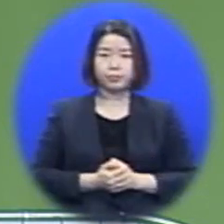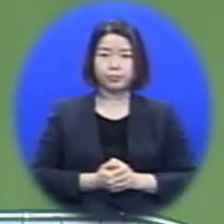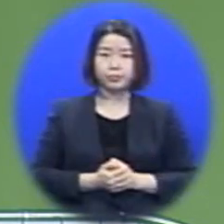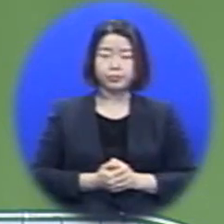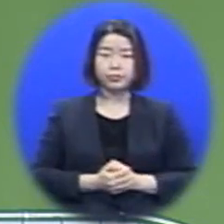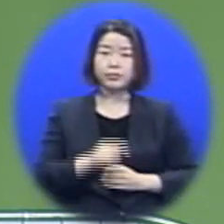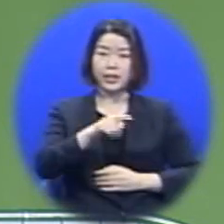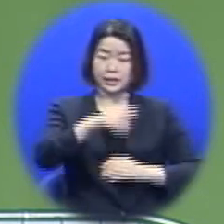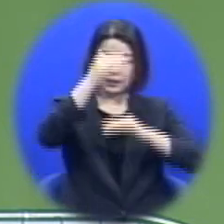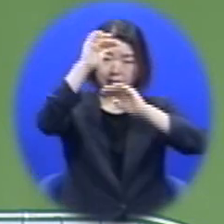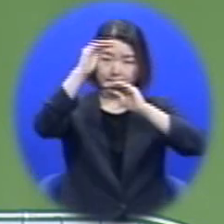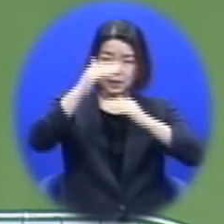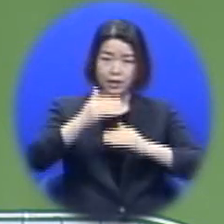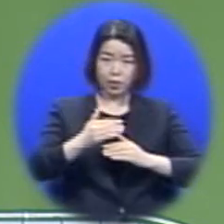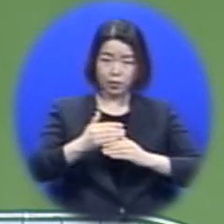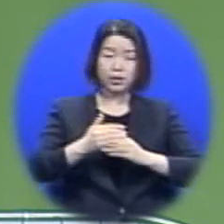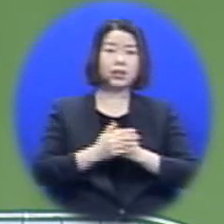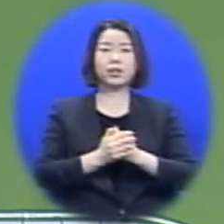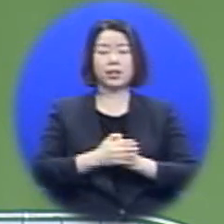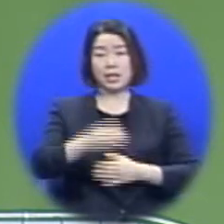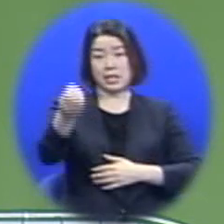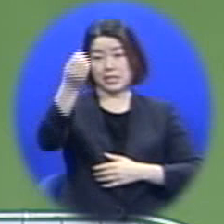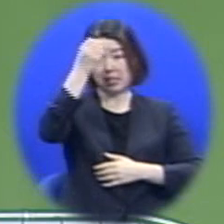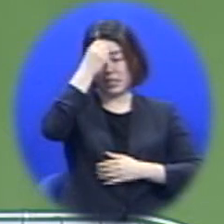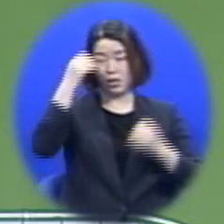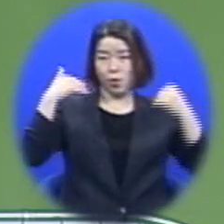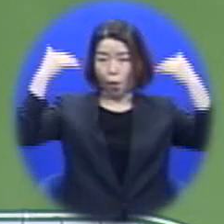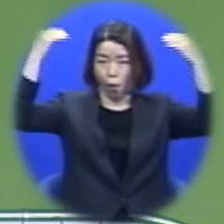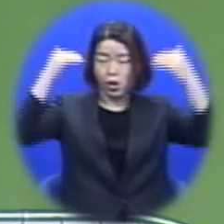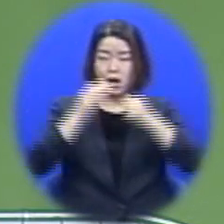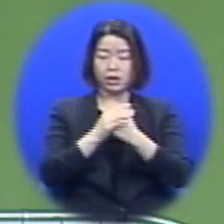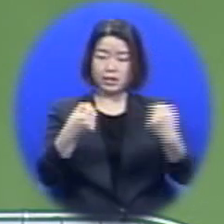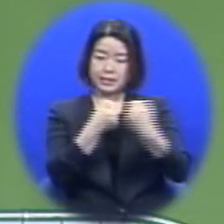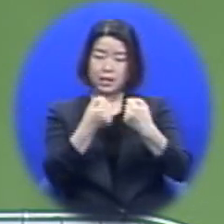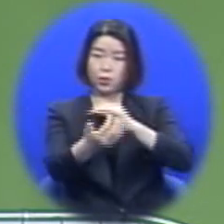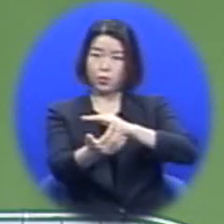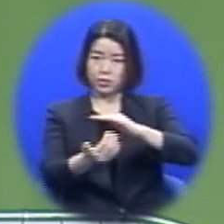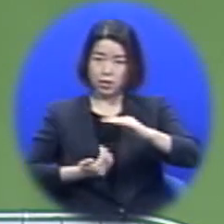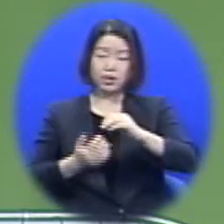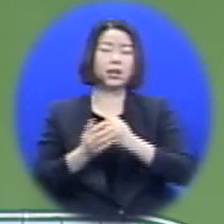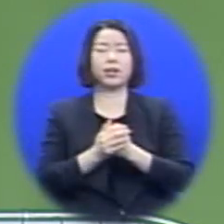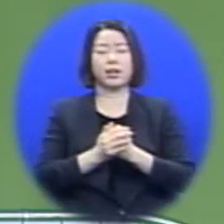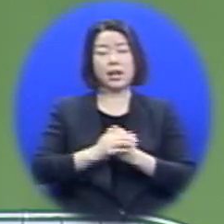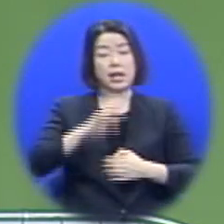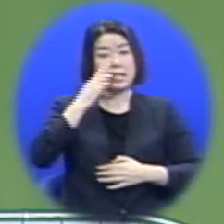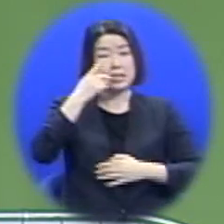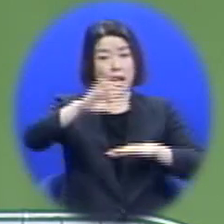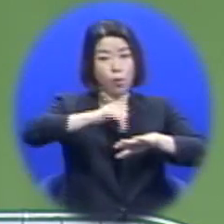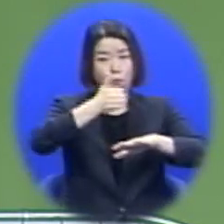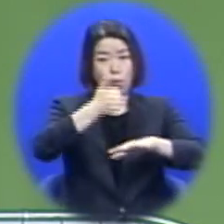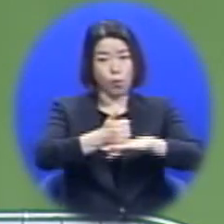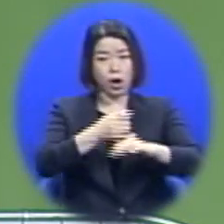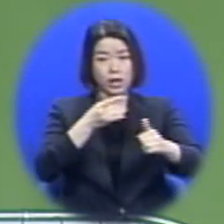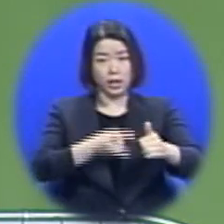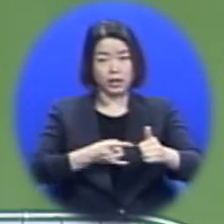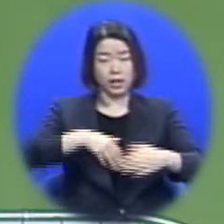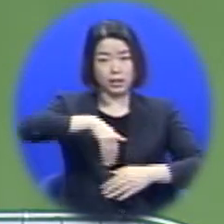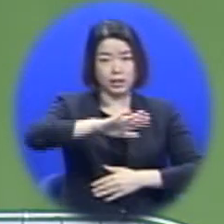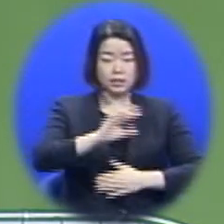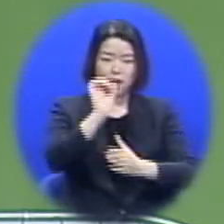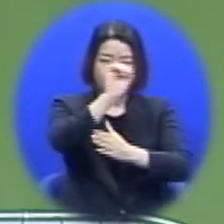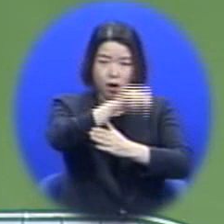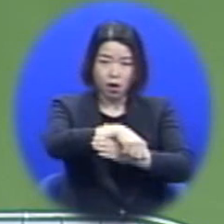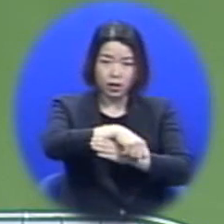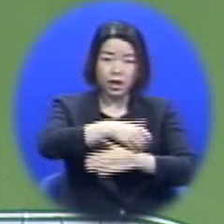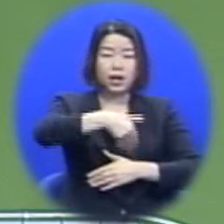그 내용이 골리앗과 싸우러 가기 전에 사울 왕에게 가서 그 허락을 받으려고